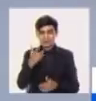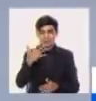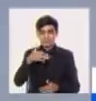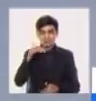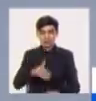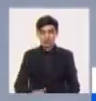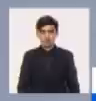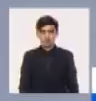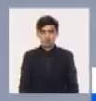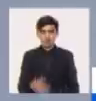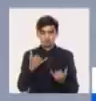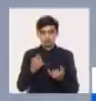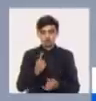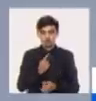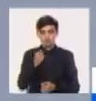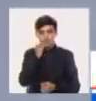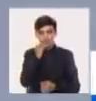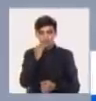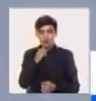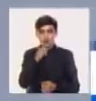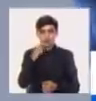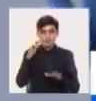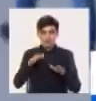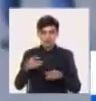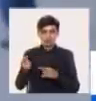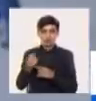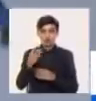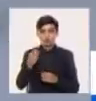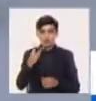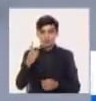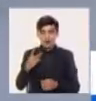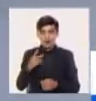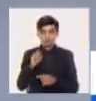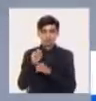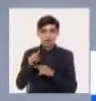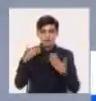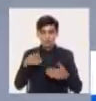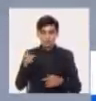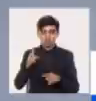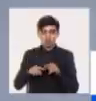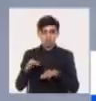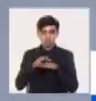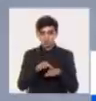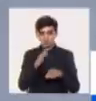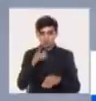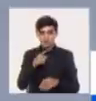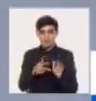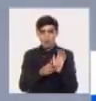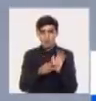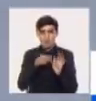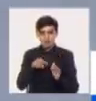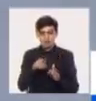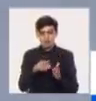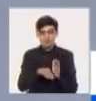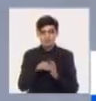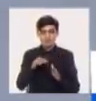Қазір күтіп отырмыз Москвадан, Ресейден. Тағы екі концентратор келатыр. Ол уже повышенной мощности 8 литрлік. Одан